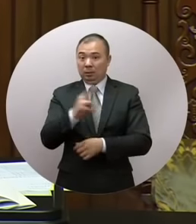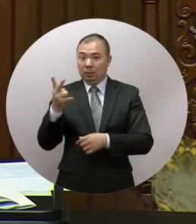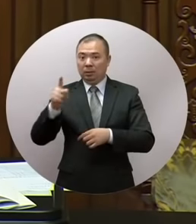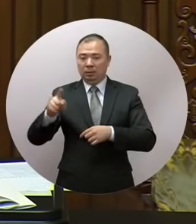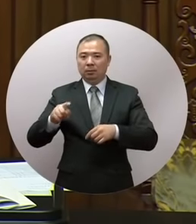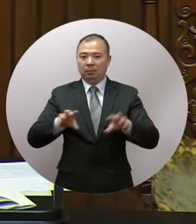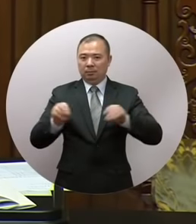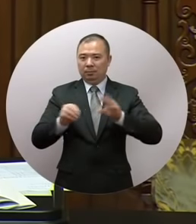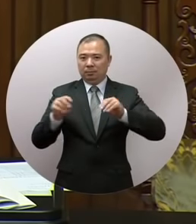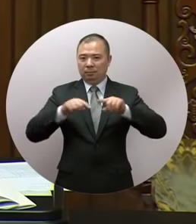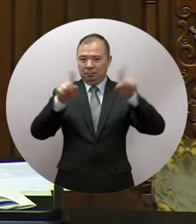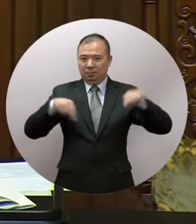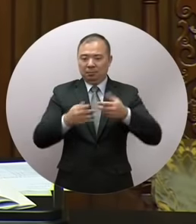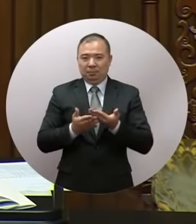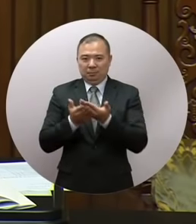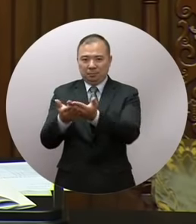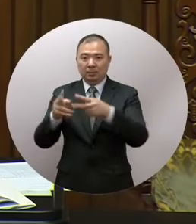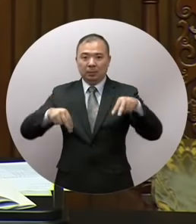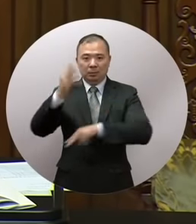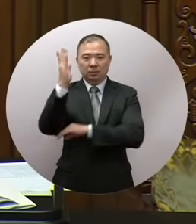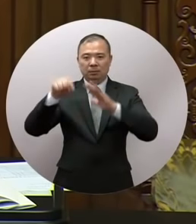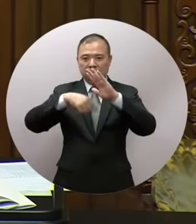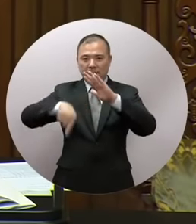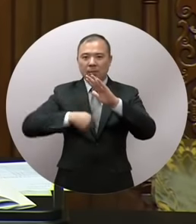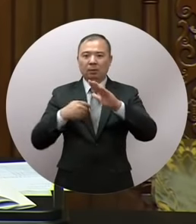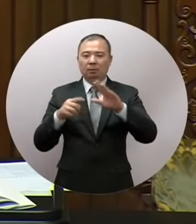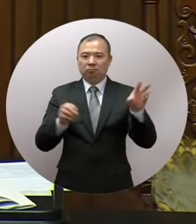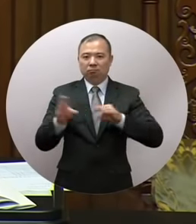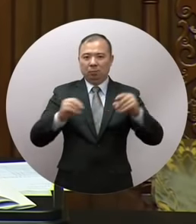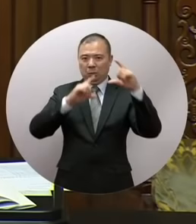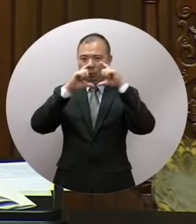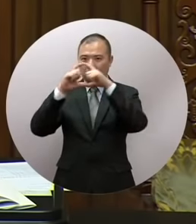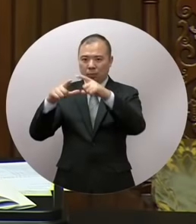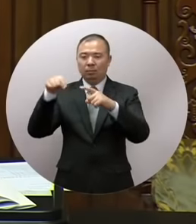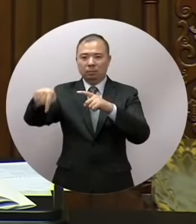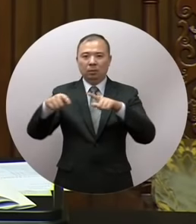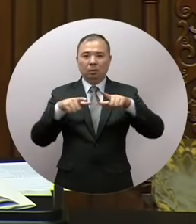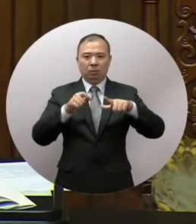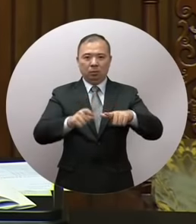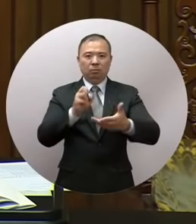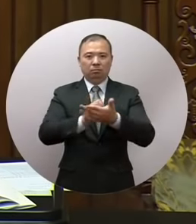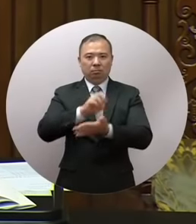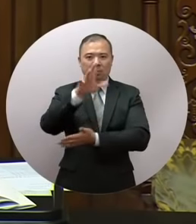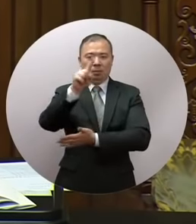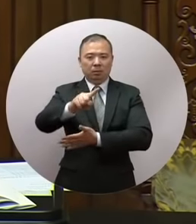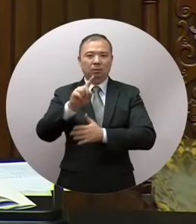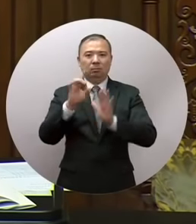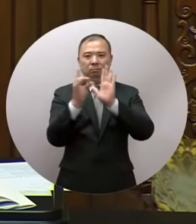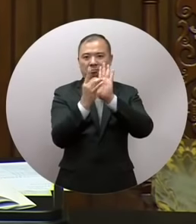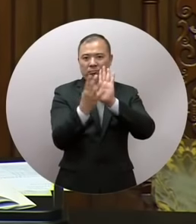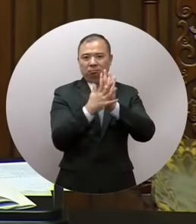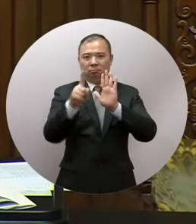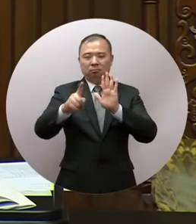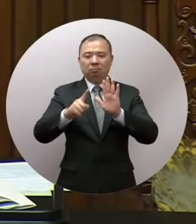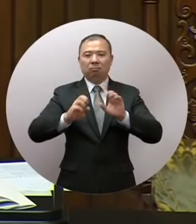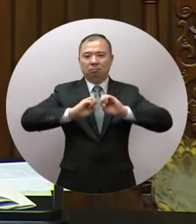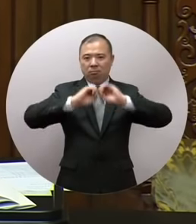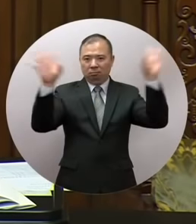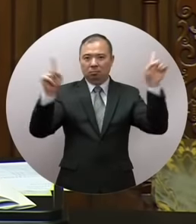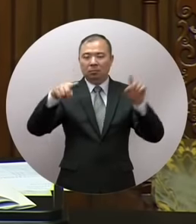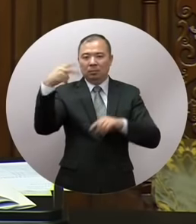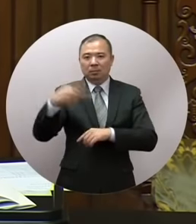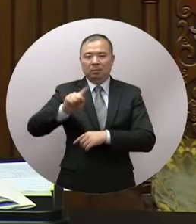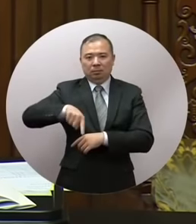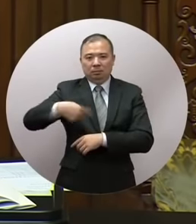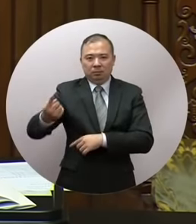请行政院书面答复并列入记录，刊登公报。继续请陈委员预征